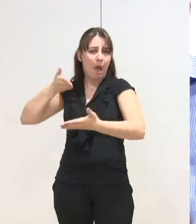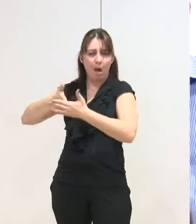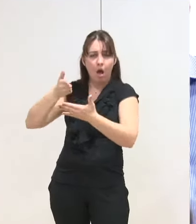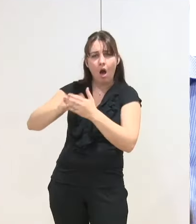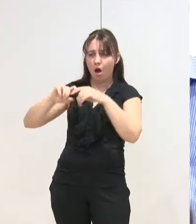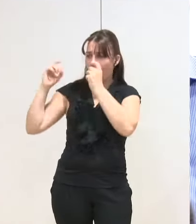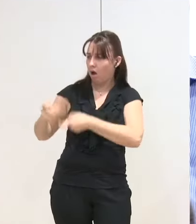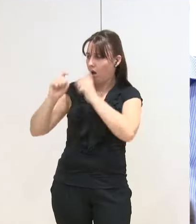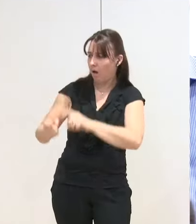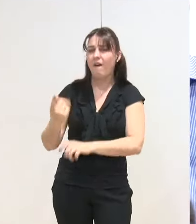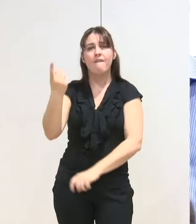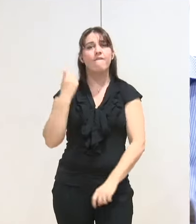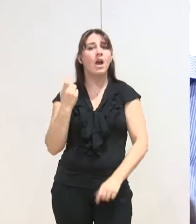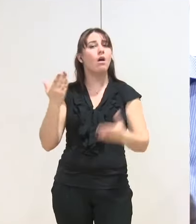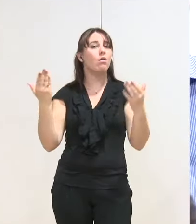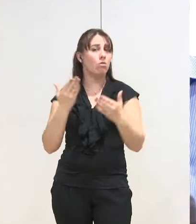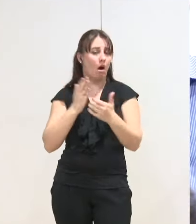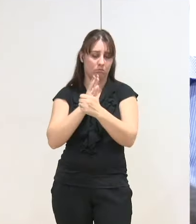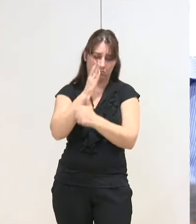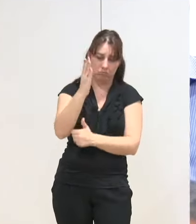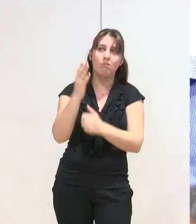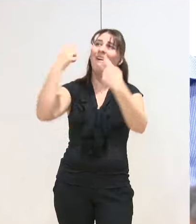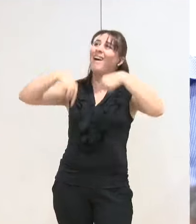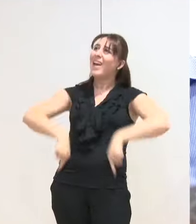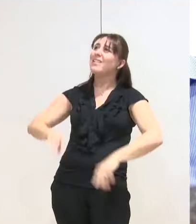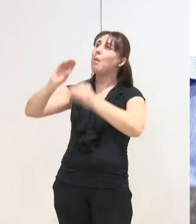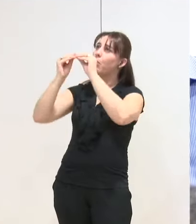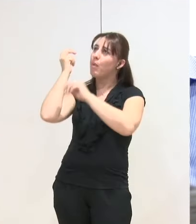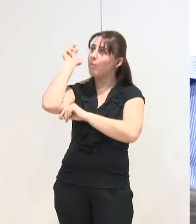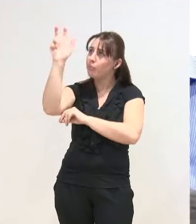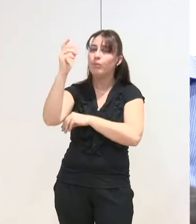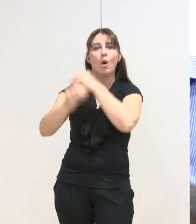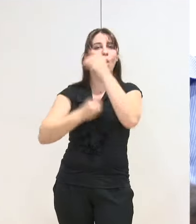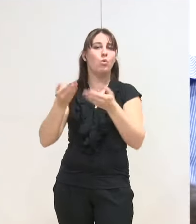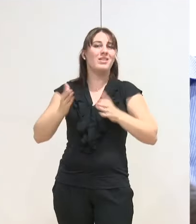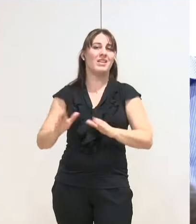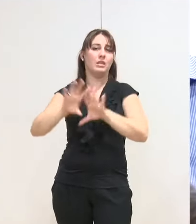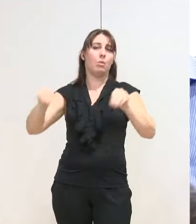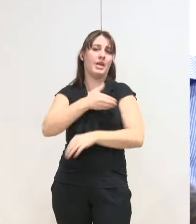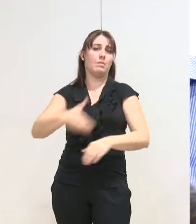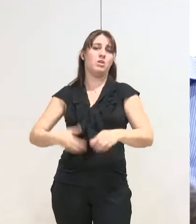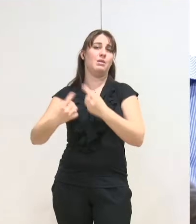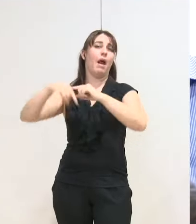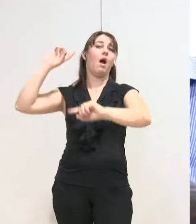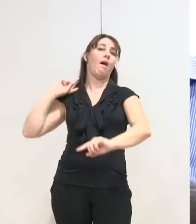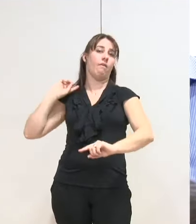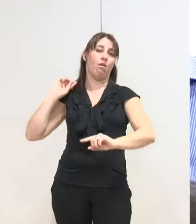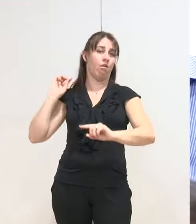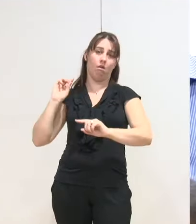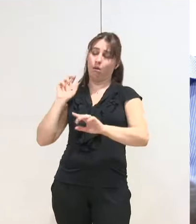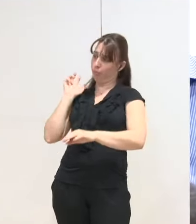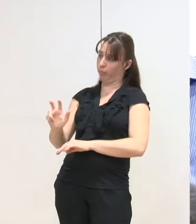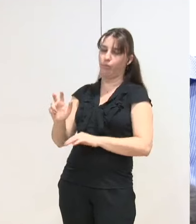proviennent soit euh de l'État soit de décisions de vos prédécesseurs